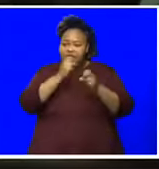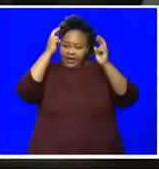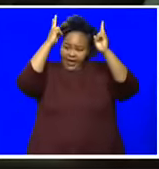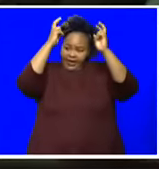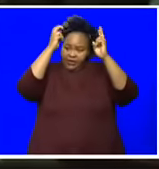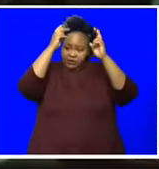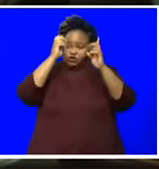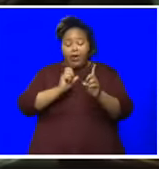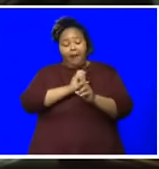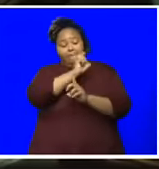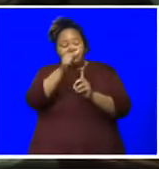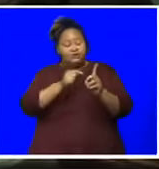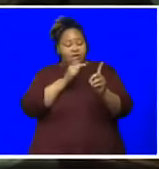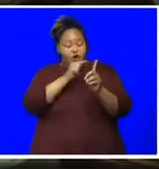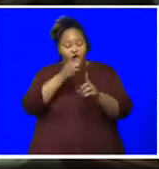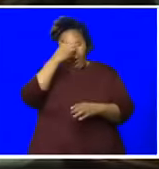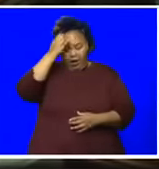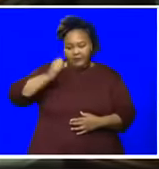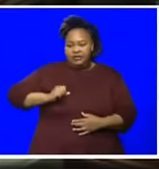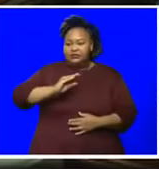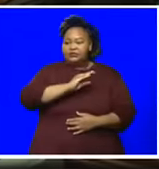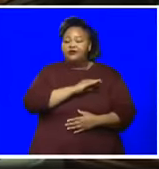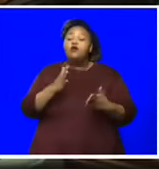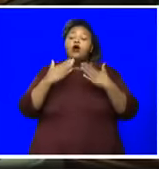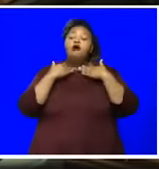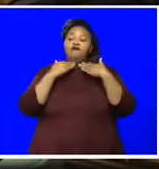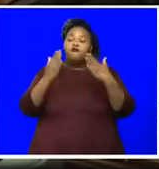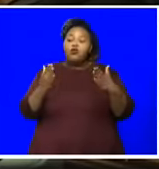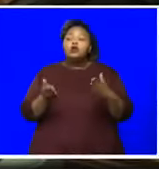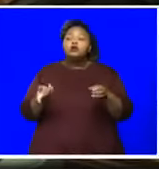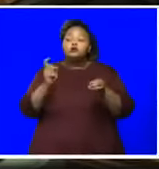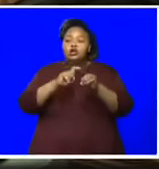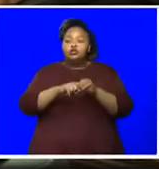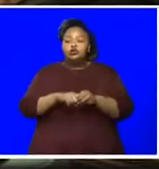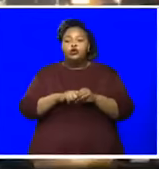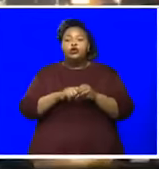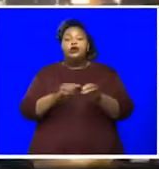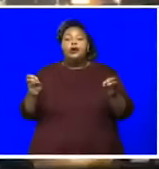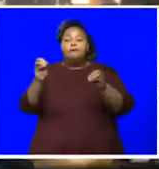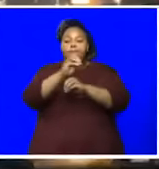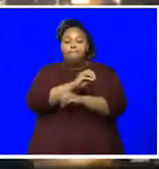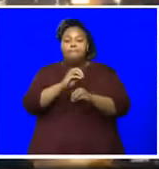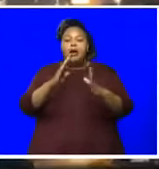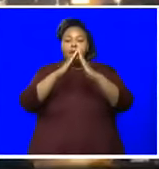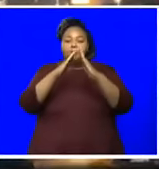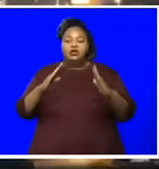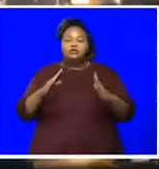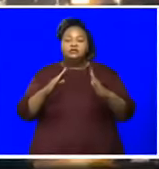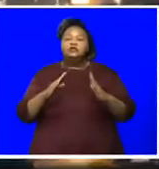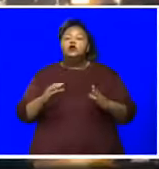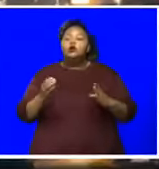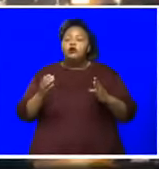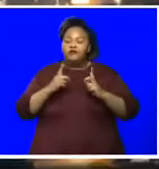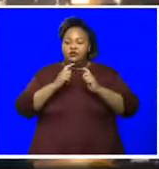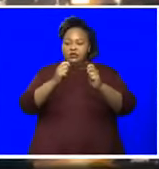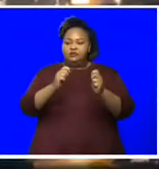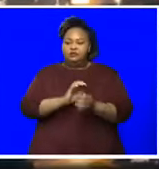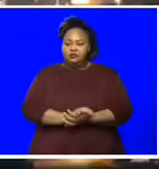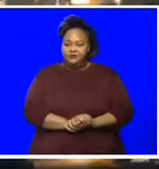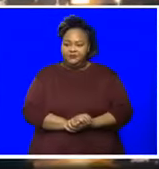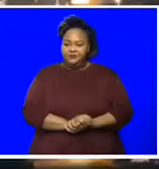Tindzabeni Eswatini TV kubika Themkosi Mavimbela kunana umfundo magagula ePhalamende. Litiko